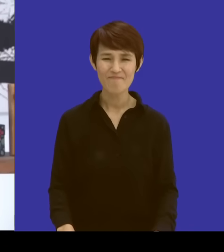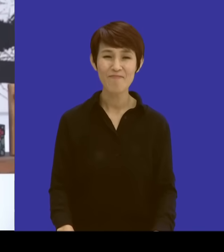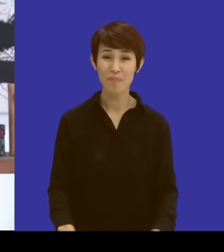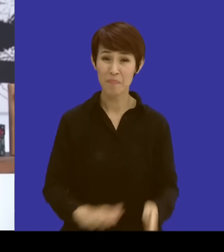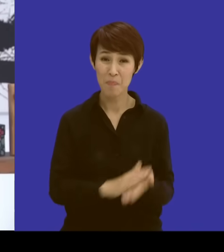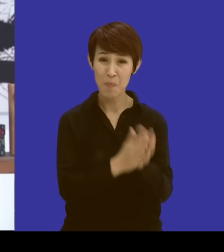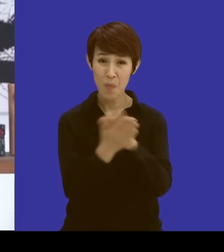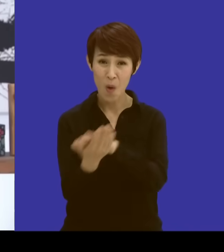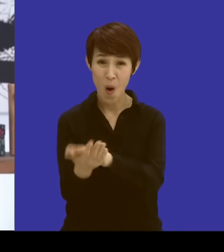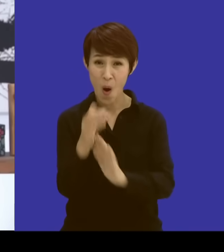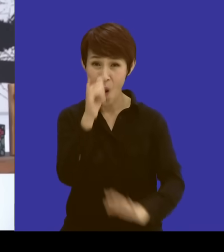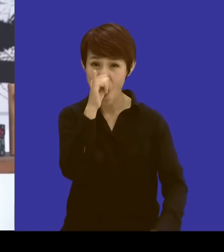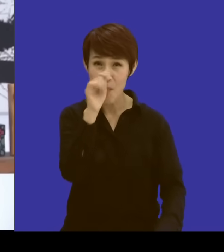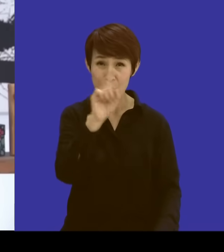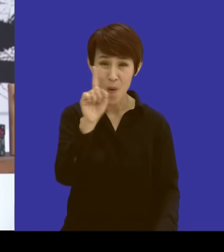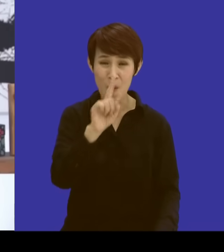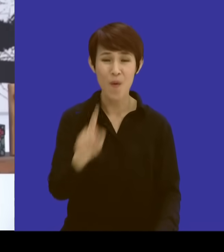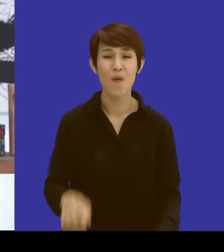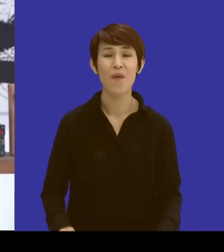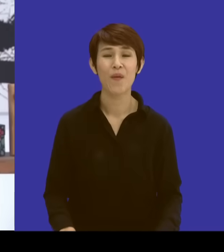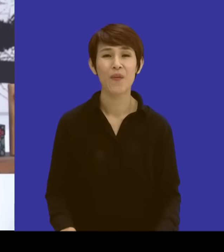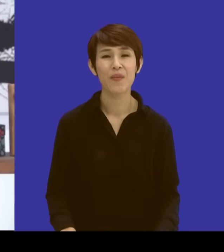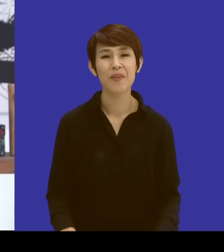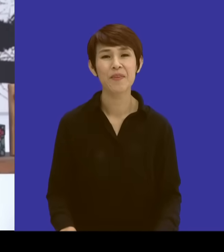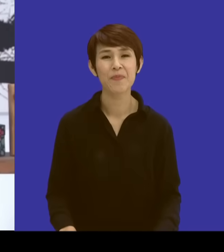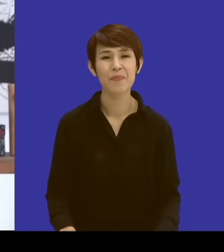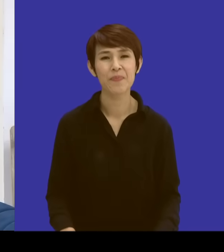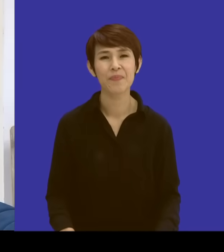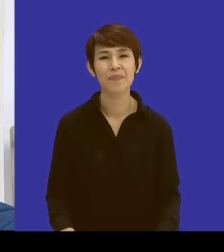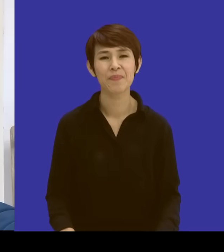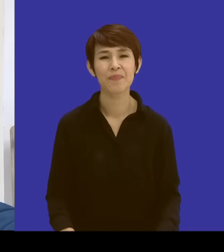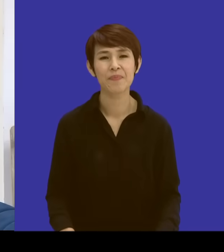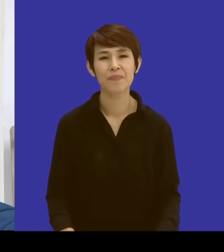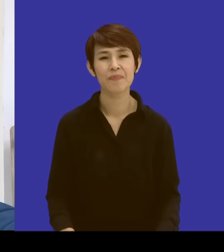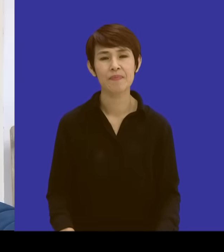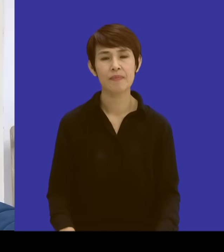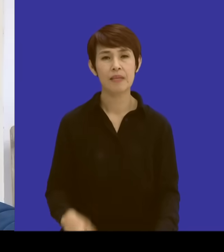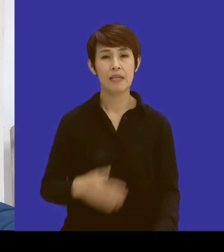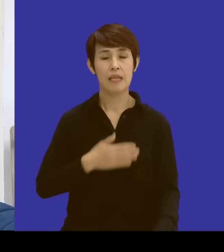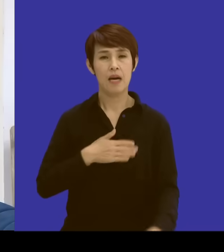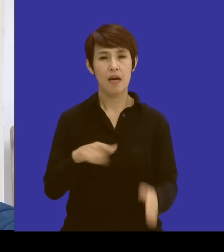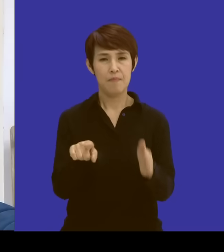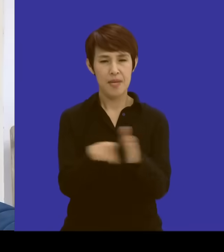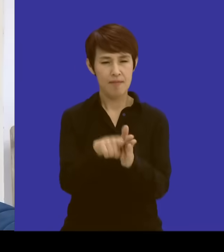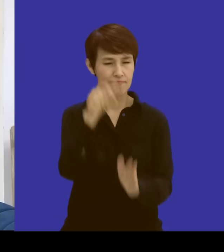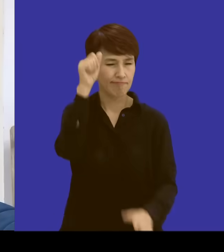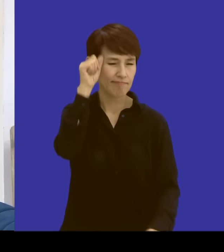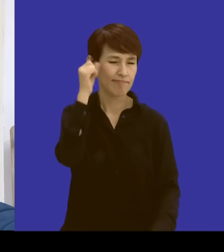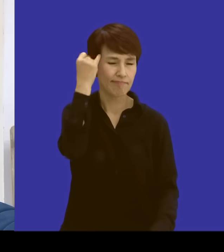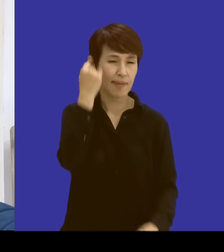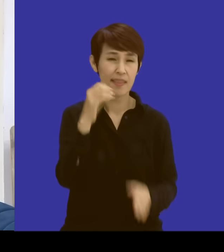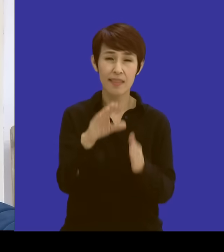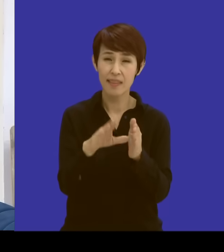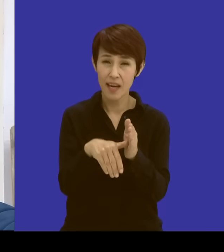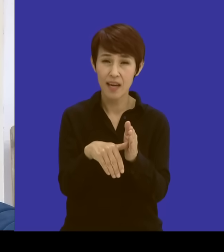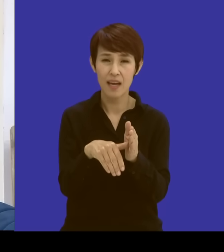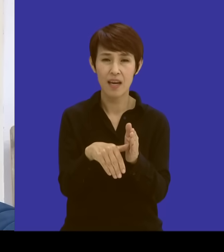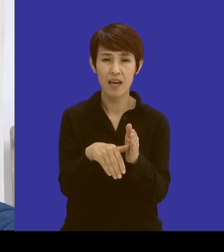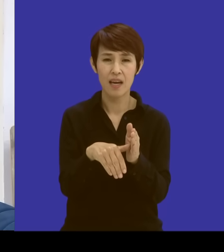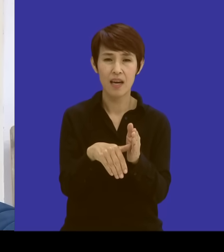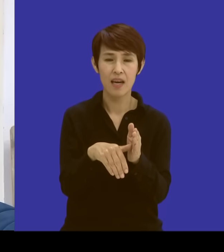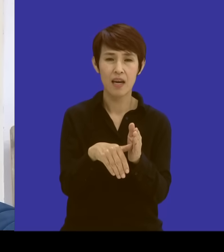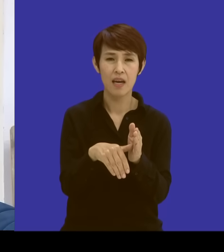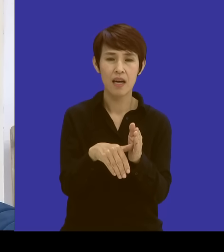바뀌셨어요? 다시 돌아온 교회 딸. 그러게요. 사실 제가 신앙 사춘기를 막 겪을 때 마치 그냥 제가